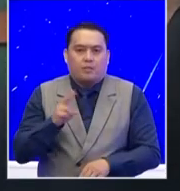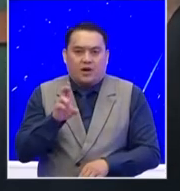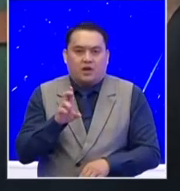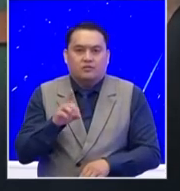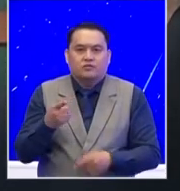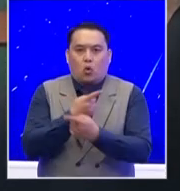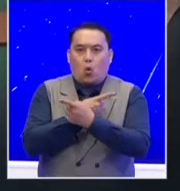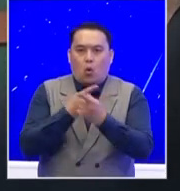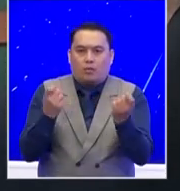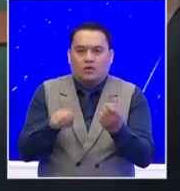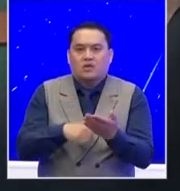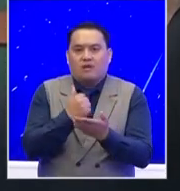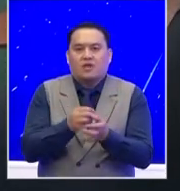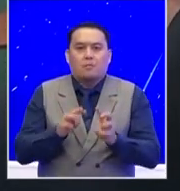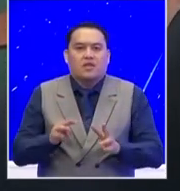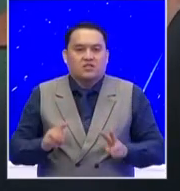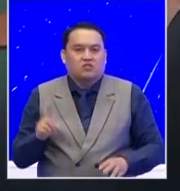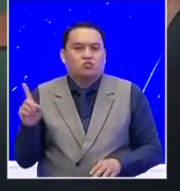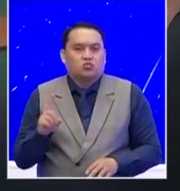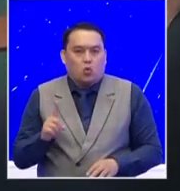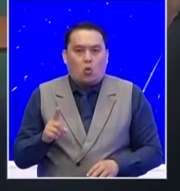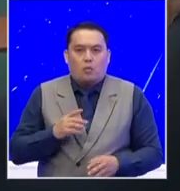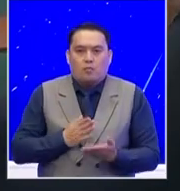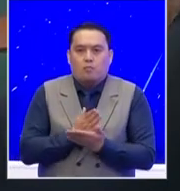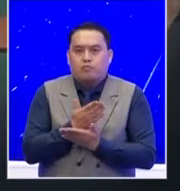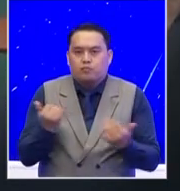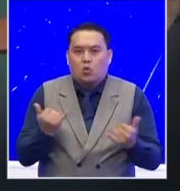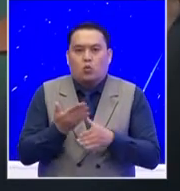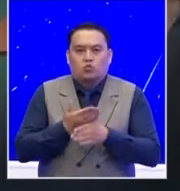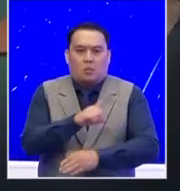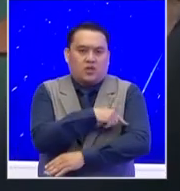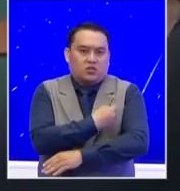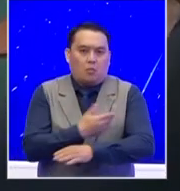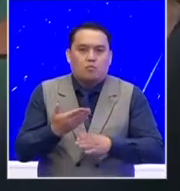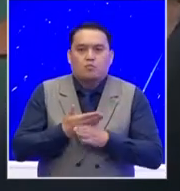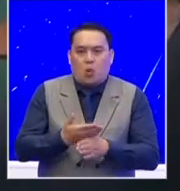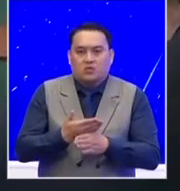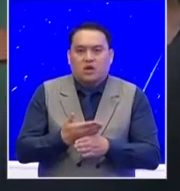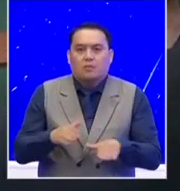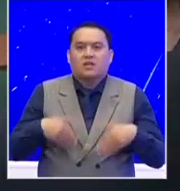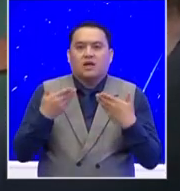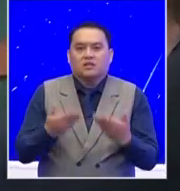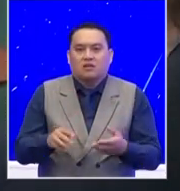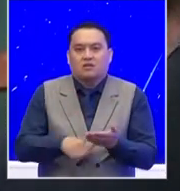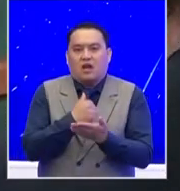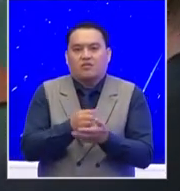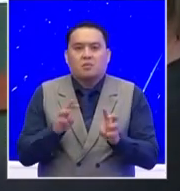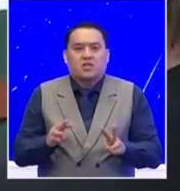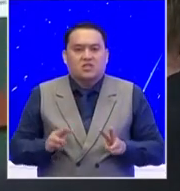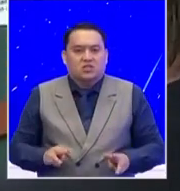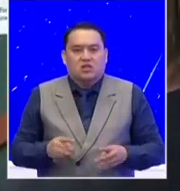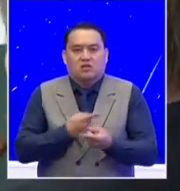сообщил пресс-секретарь премьера. Он сказал, что Джонсону оказывается превосходная медицинская помощь. Представитель премьера также заявил,